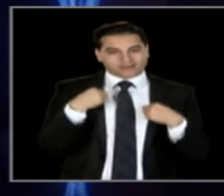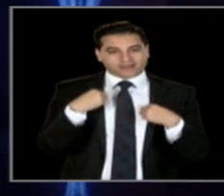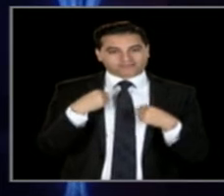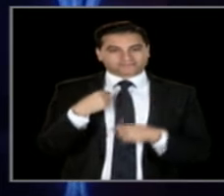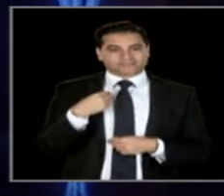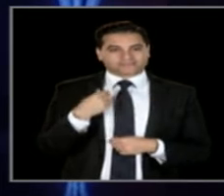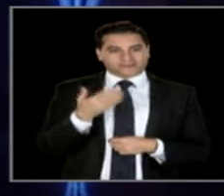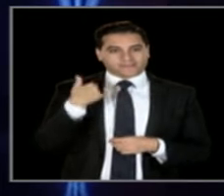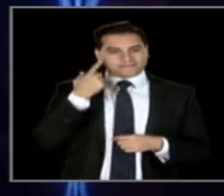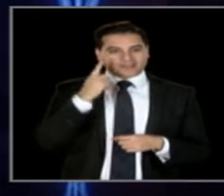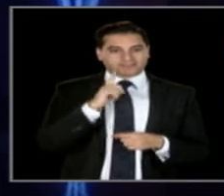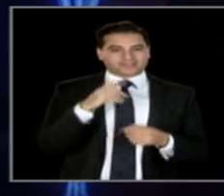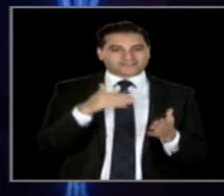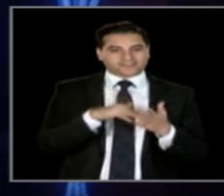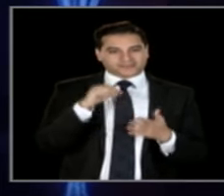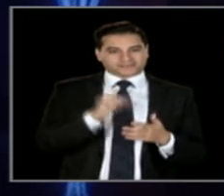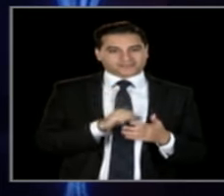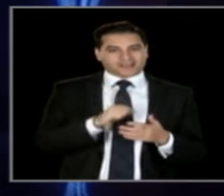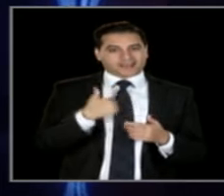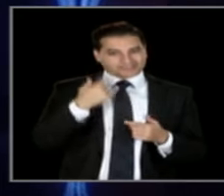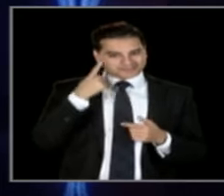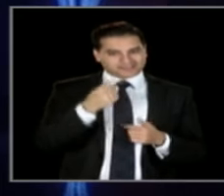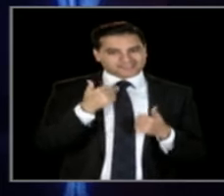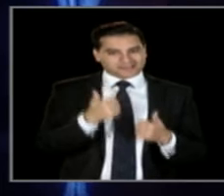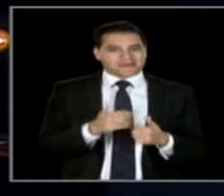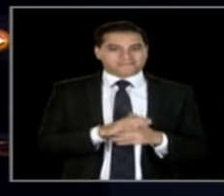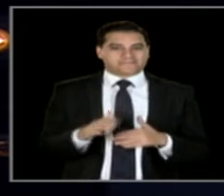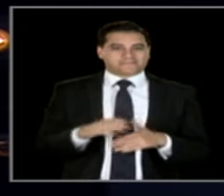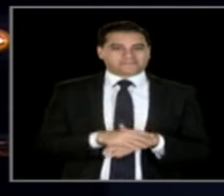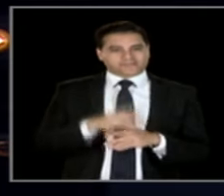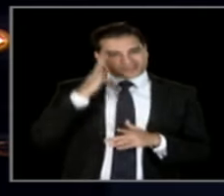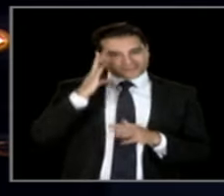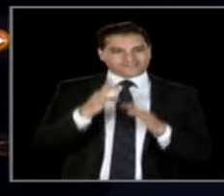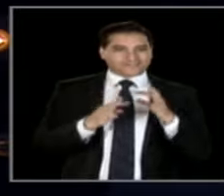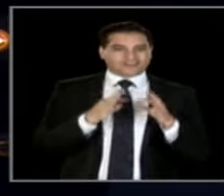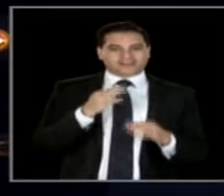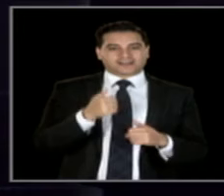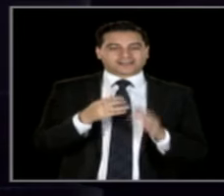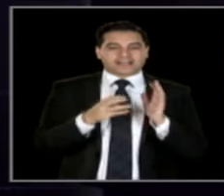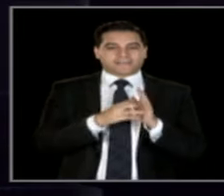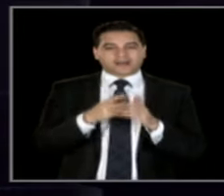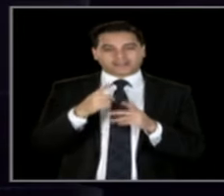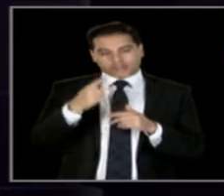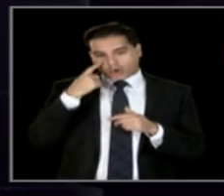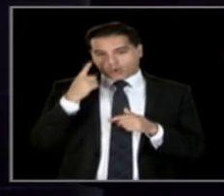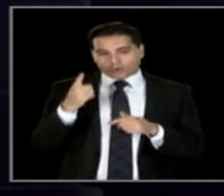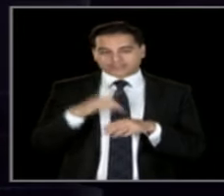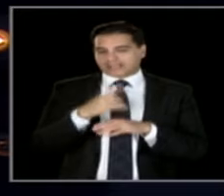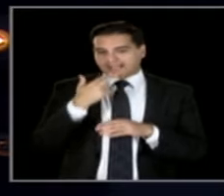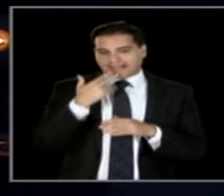أنا المرة اللي فاتت ما سمعتش كلامه وخسرنا 20 نقطة، المرة دي أنا ماشي معانا. فكرت. جامعة حورس للأسف